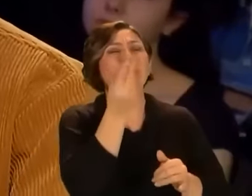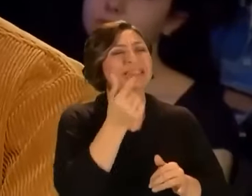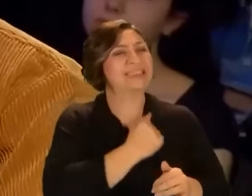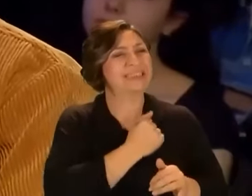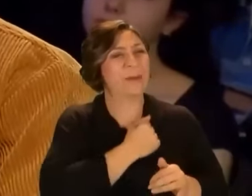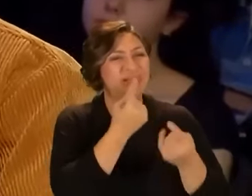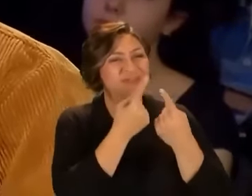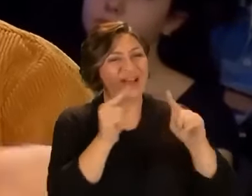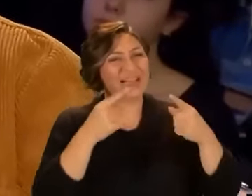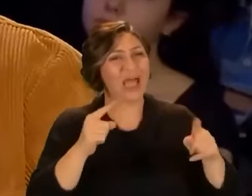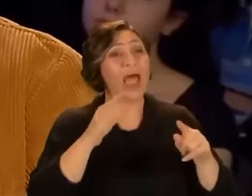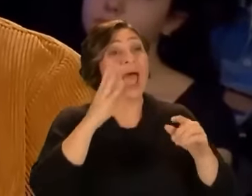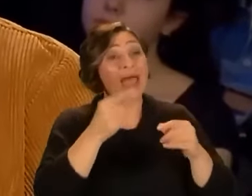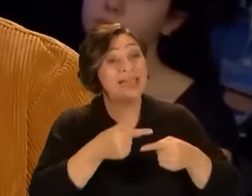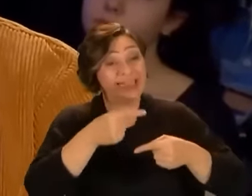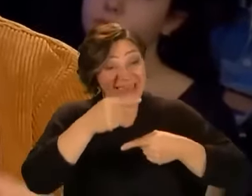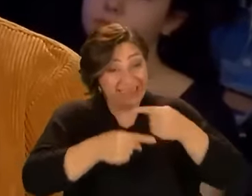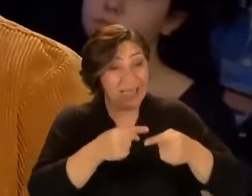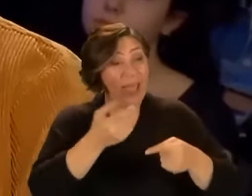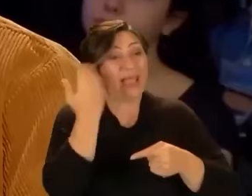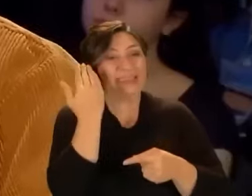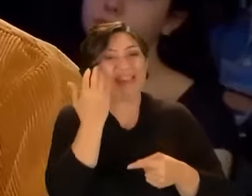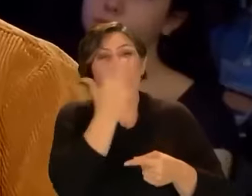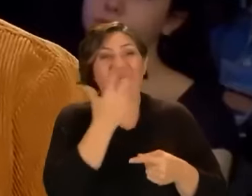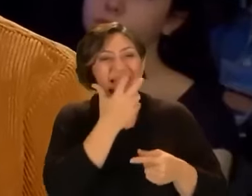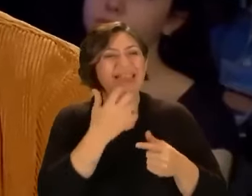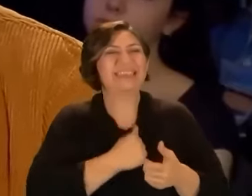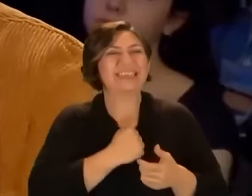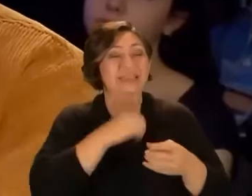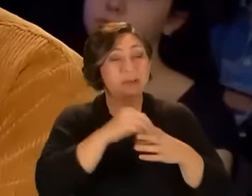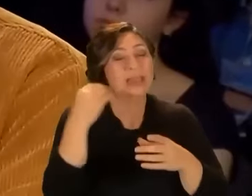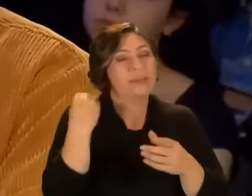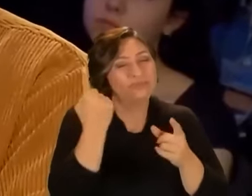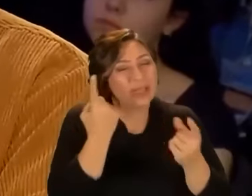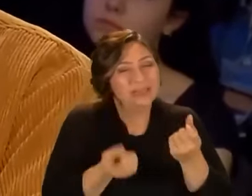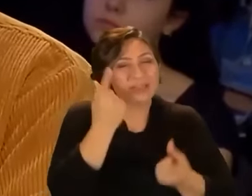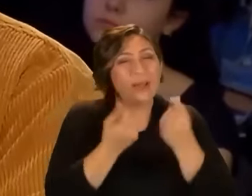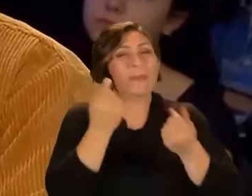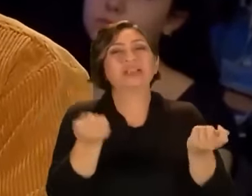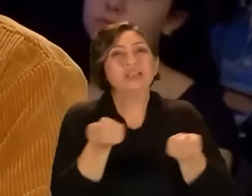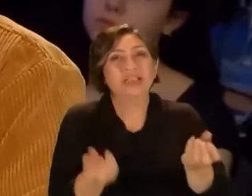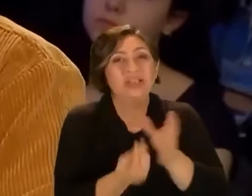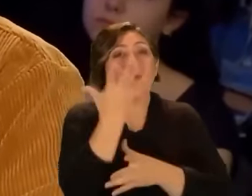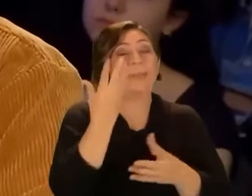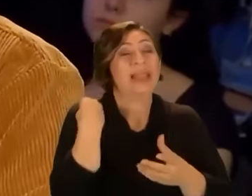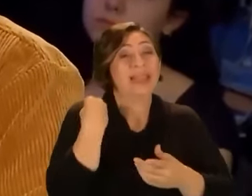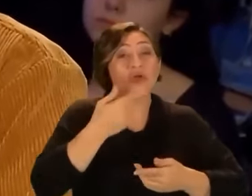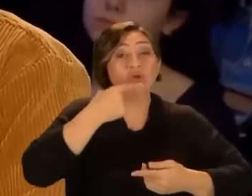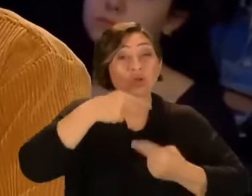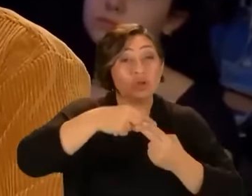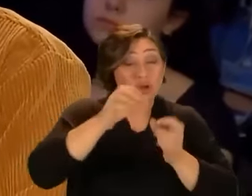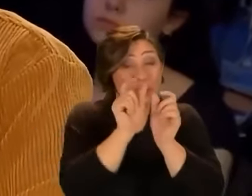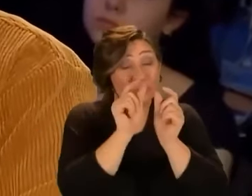Biraz farklı bir şeyler. Aslında her nesil bir önceki edebiyattan sıkıldığı için yeni bir şeyler doğurmaya çalışıyor. Biz de yeni bir şeyler doğurmaya çalışıyoruz. Yeni ifadeler, yeni